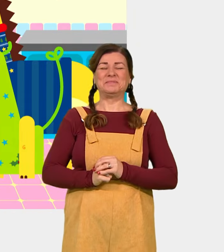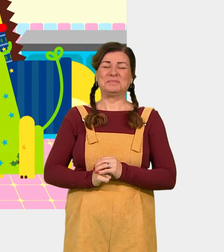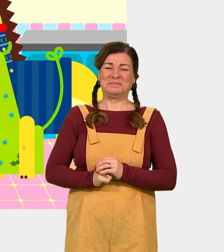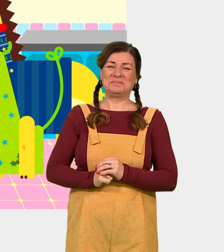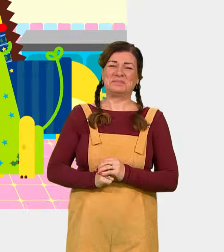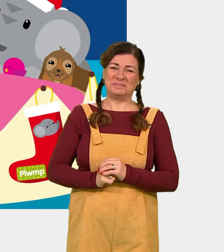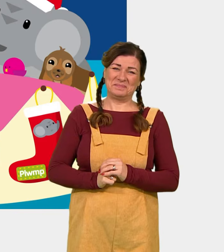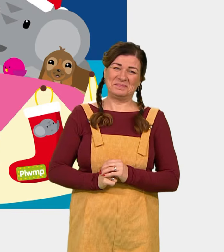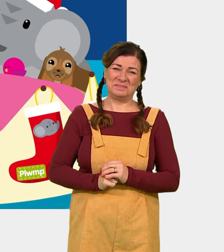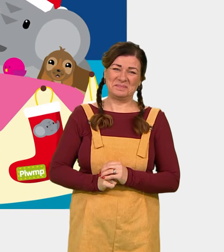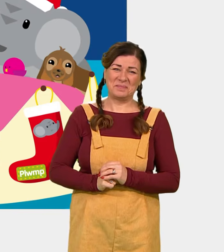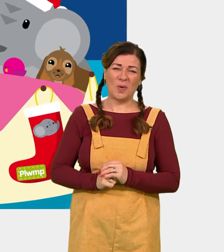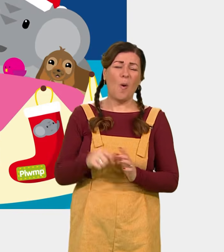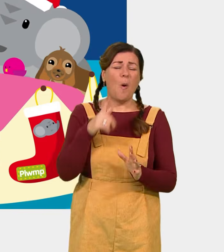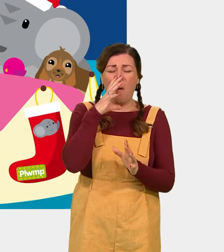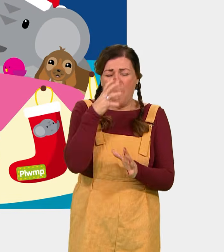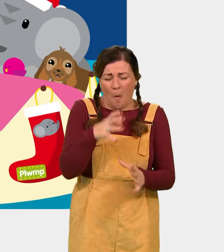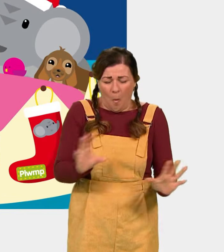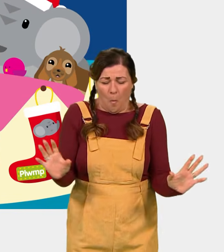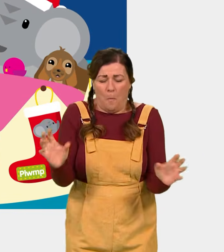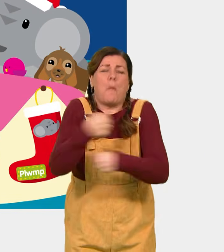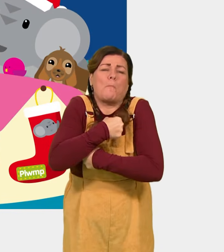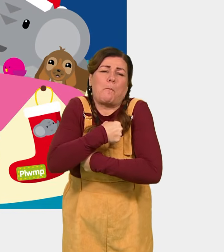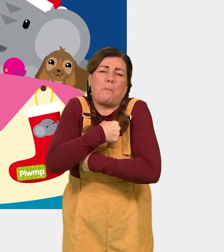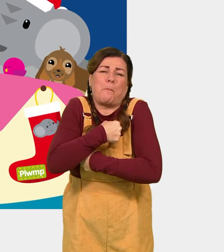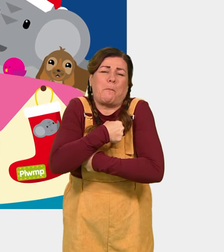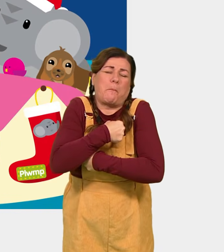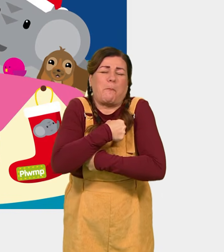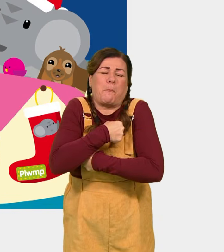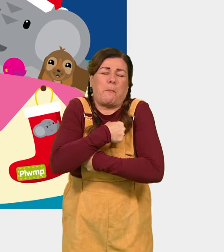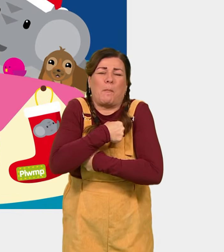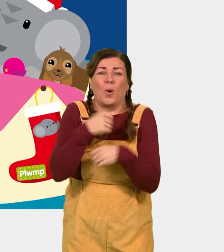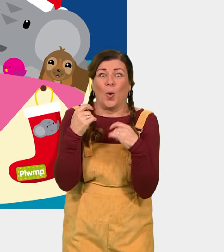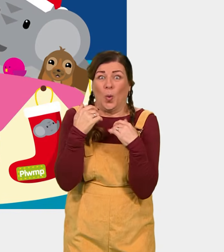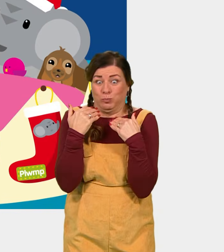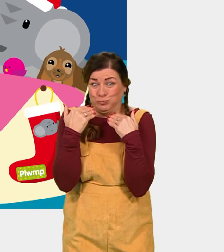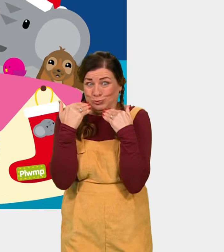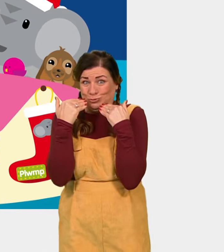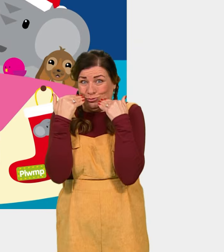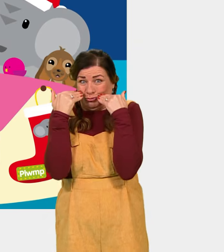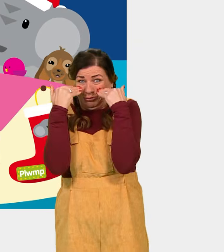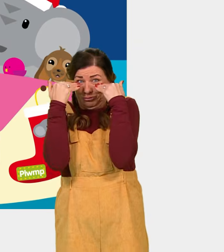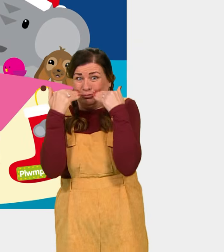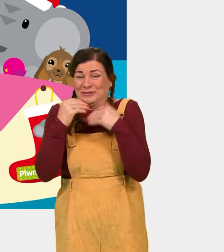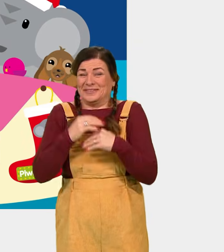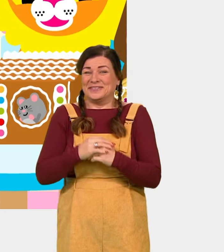gwychiodd y lygoden, a rhoi cwtsh mawr i drwnc Plwmp nes bod bocher eliffant yn goch i